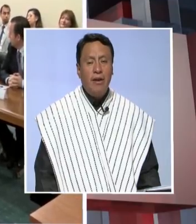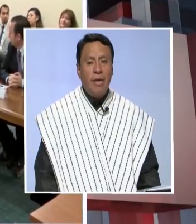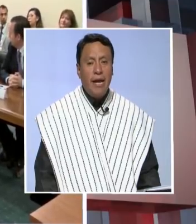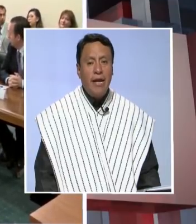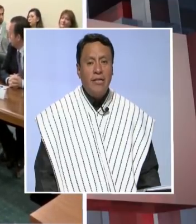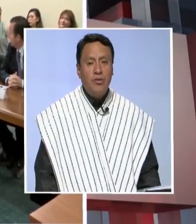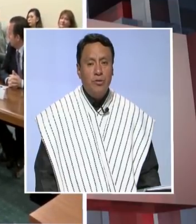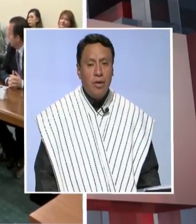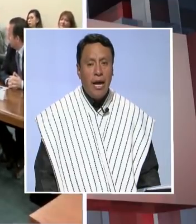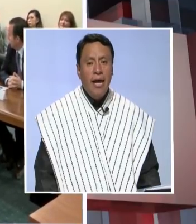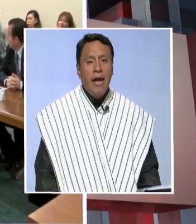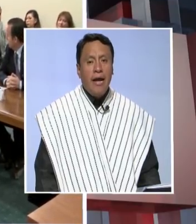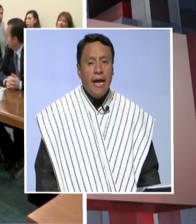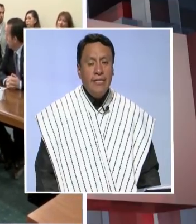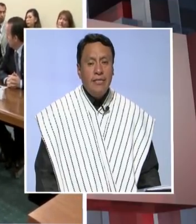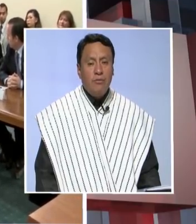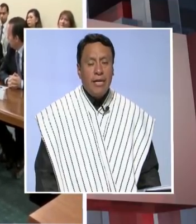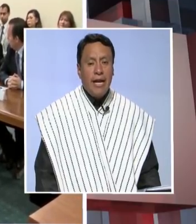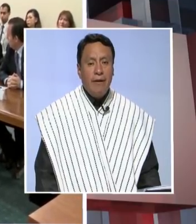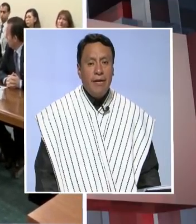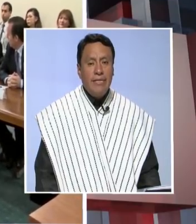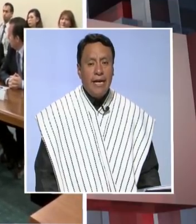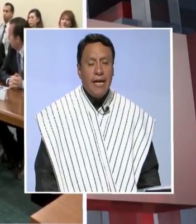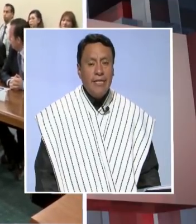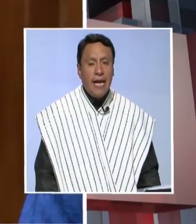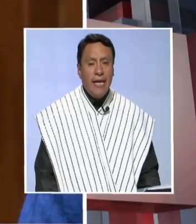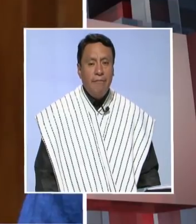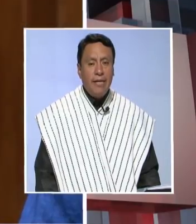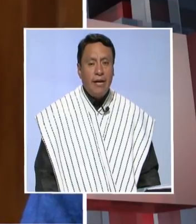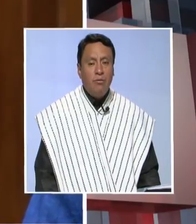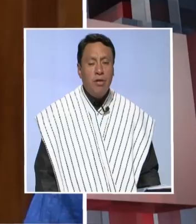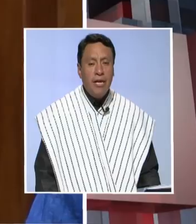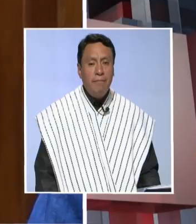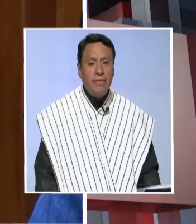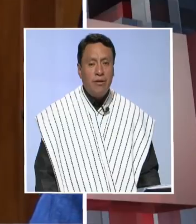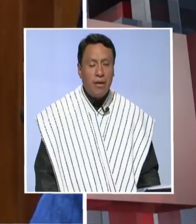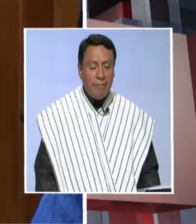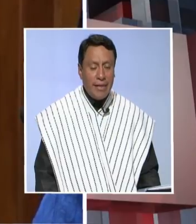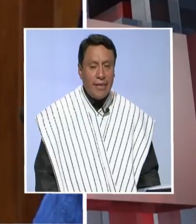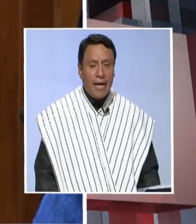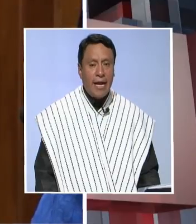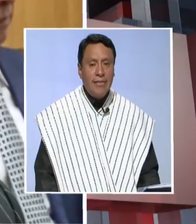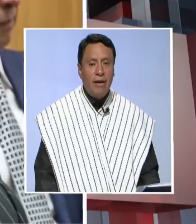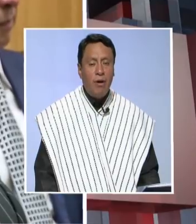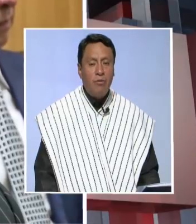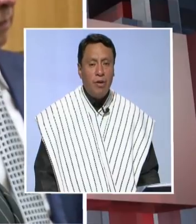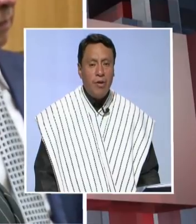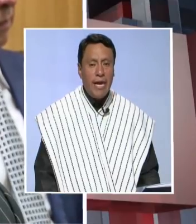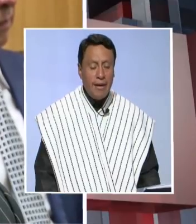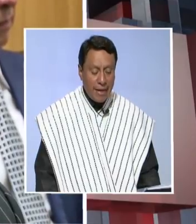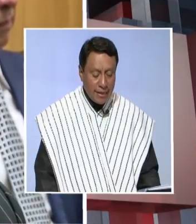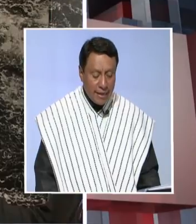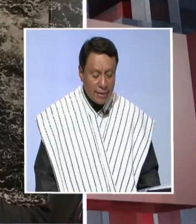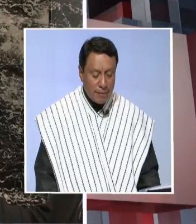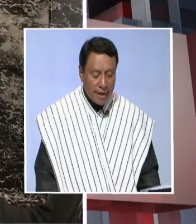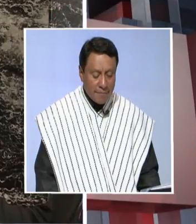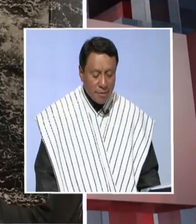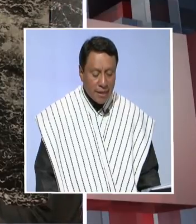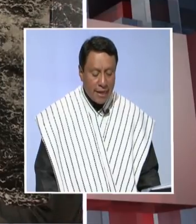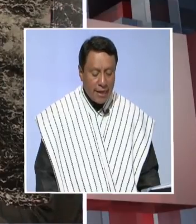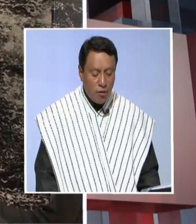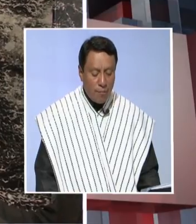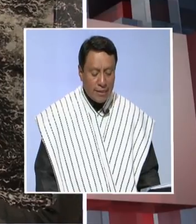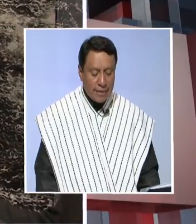ishki, ishki waranga chunga, kanchis watakama yankashka imata kulkipi rikunamanta, kashna wanguri winyarimanta